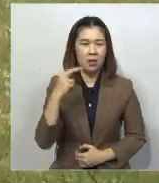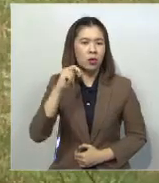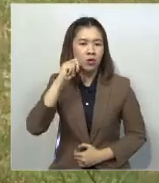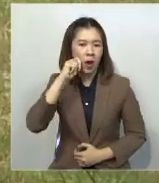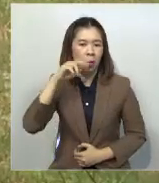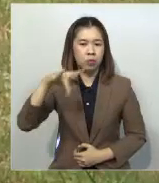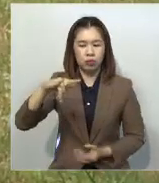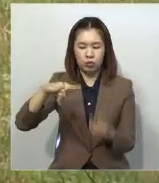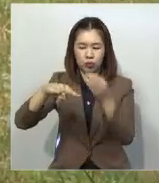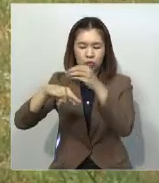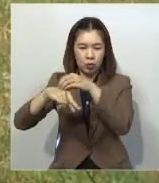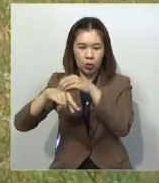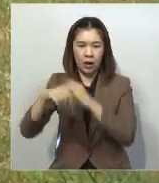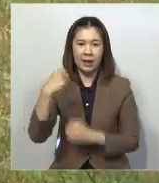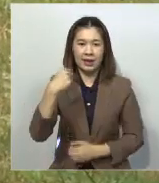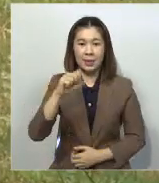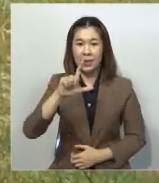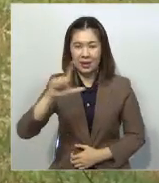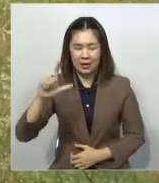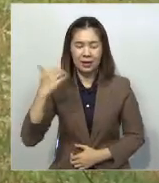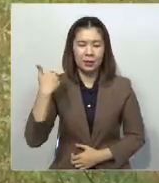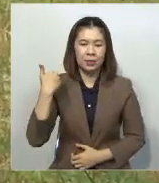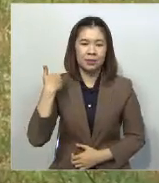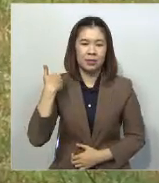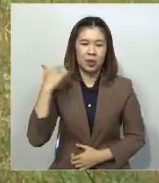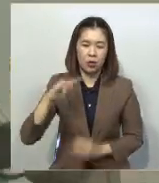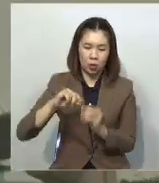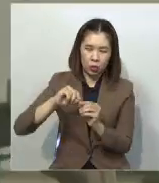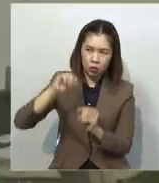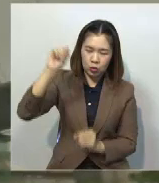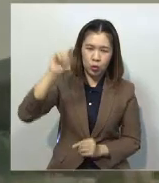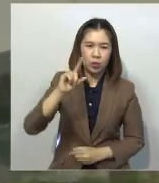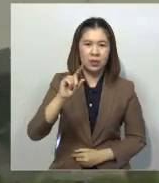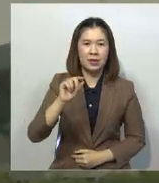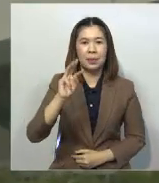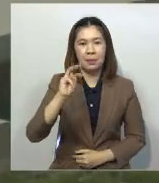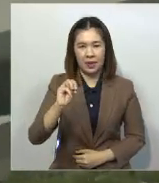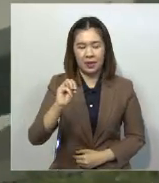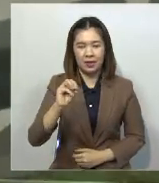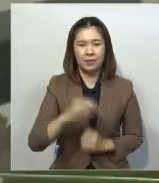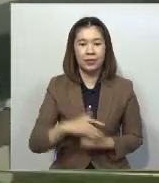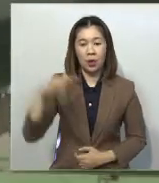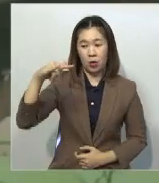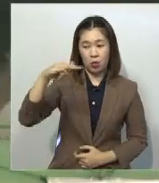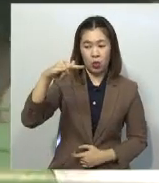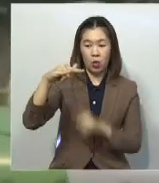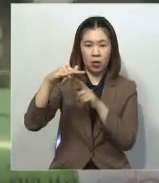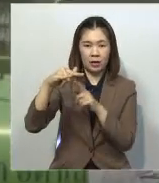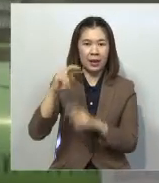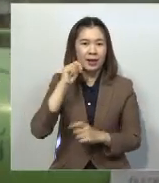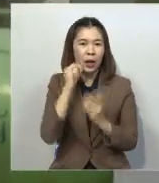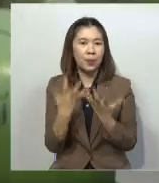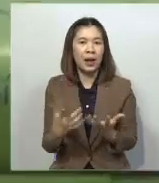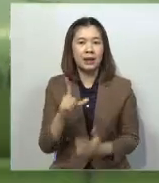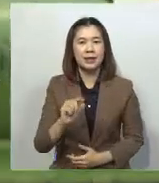ได้จำนวน10ลิตรแล้วก็จะใช้ระยะในการบินสูงถึง20เมตรโดรน1ตัวนะครับจะมีน้ำหนักรวมทั้งสิ้น25